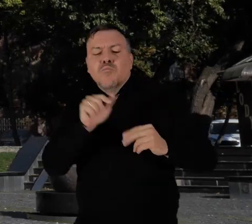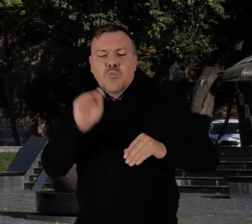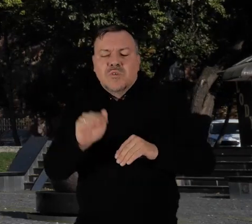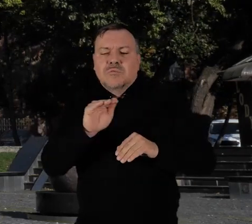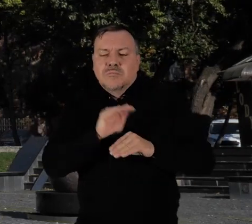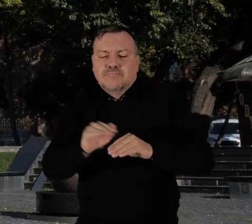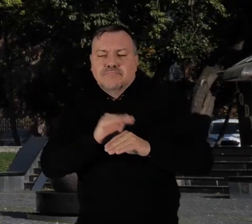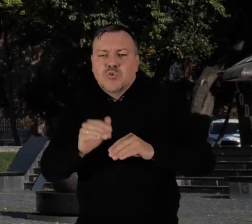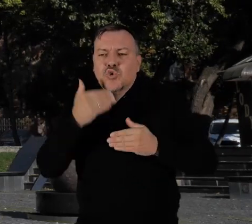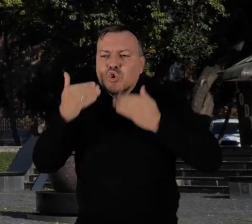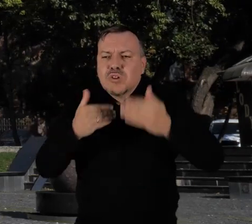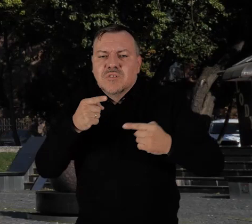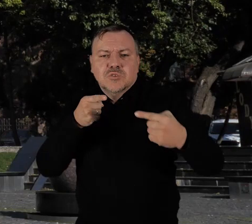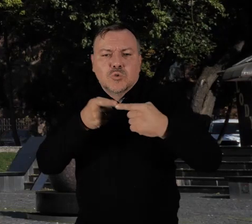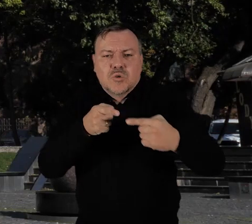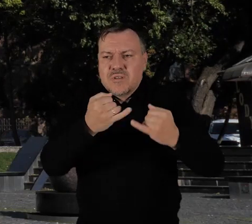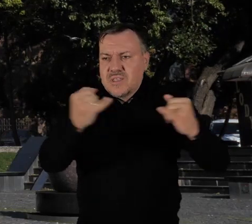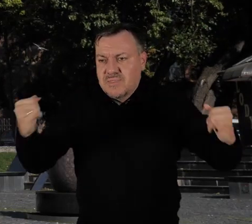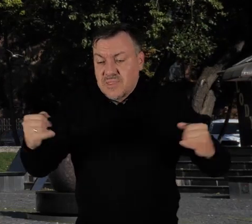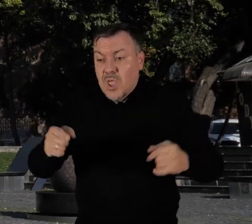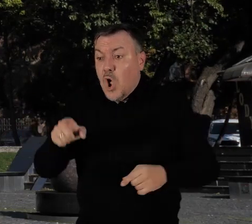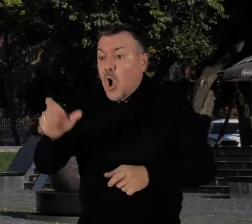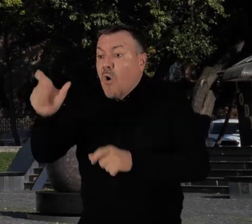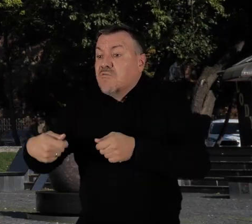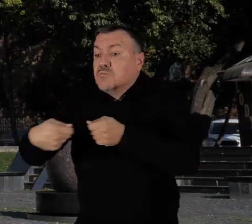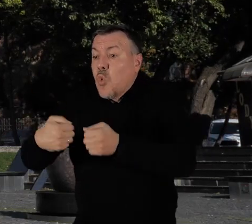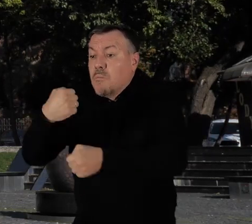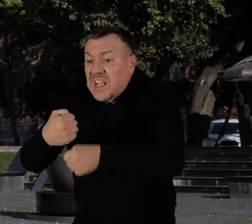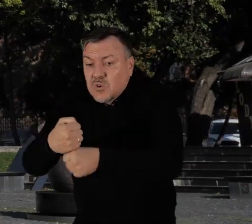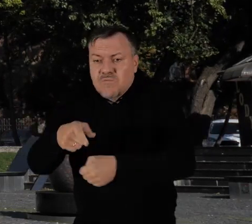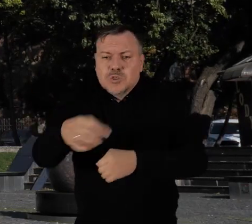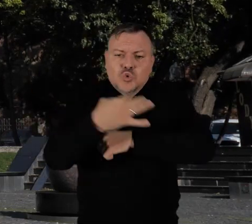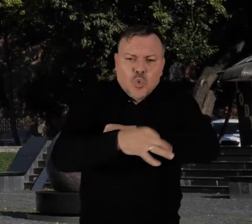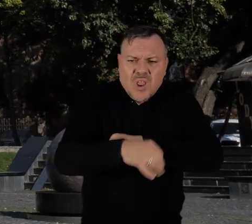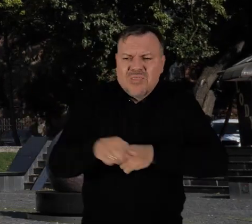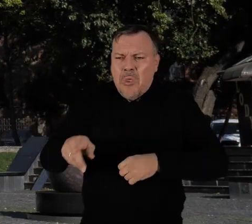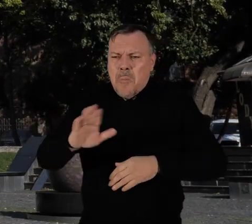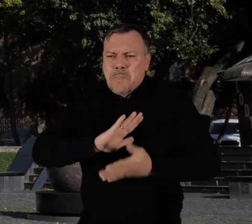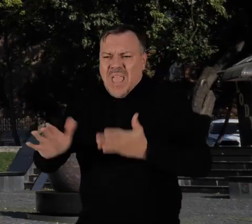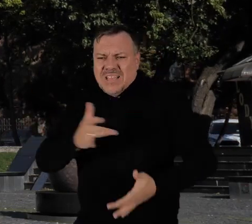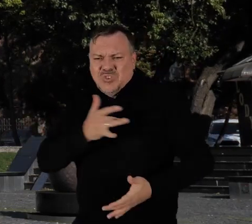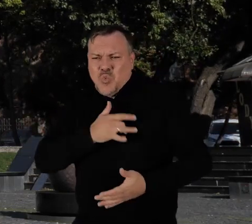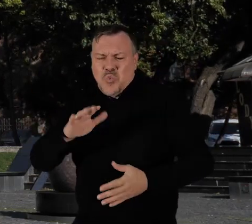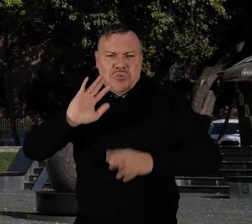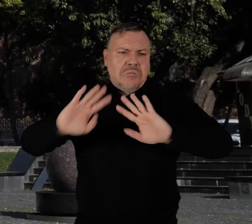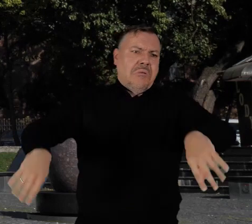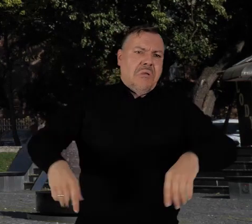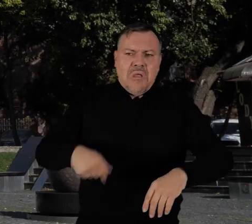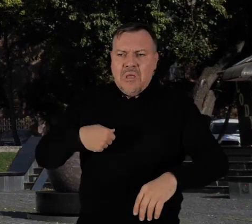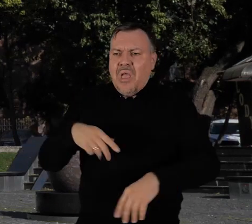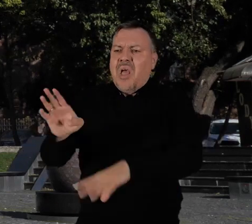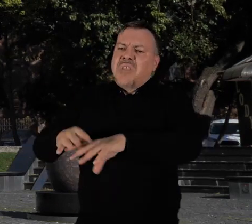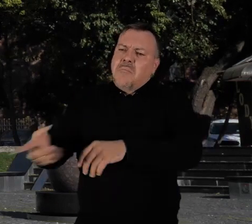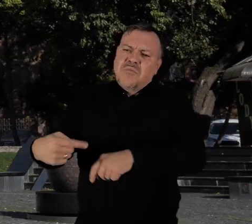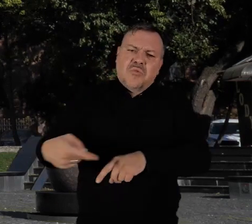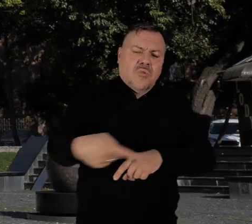życzliwym stosunkiem do innych. Współpracownik czy student nie jest bezdusznym narzędziem pomiarowym, które notabene także odmówi posłuszeństwa, jeśli